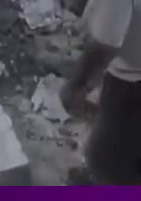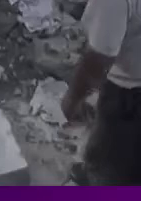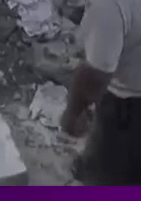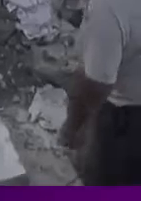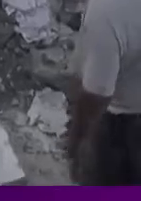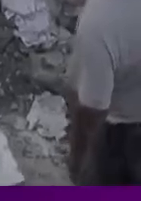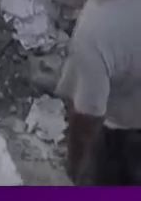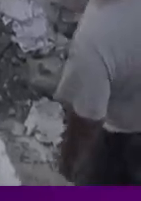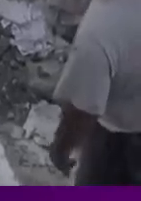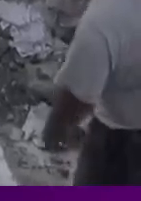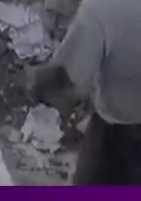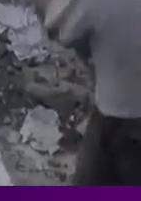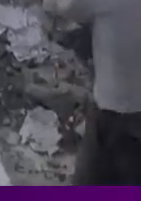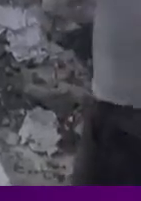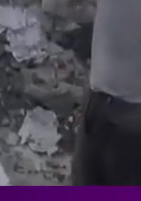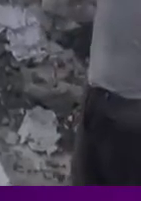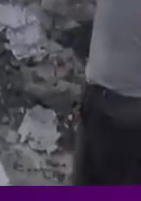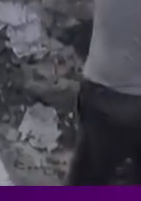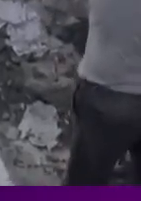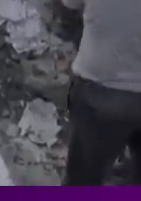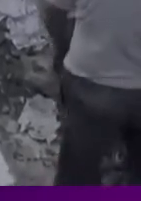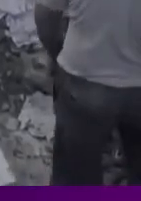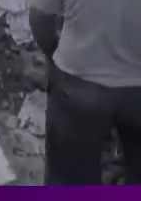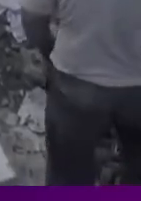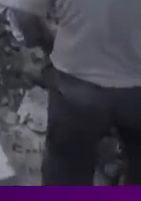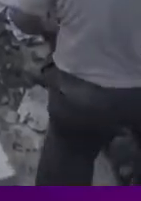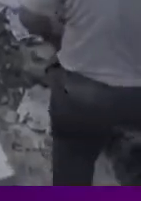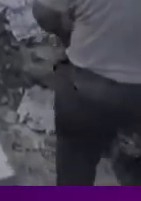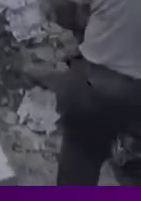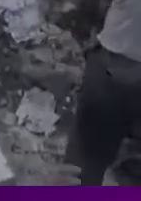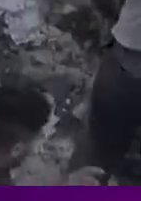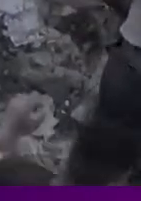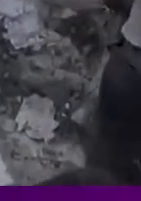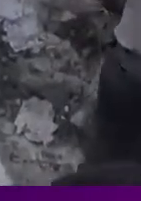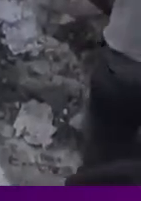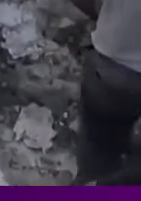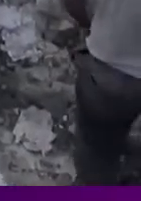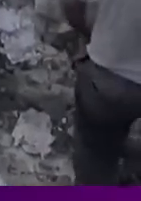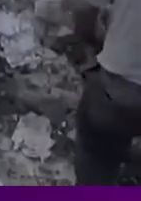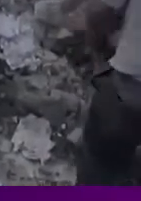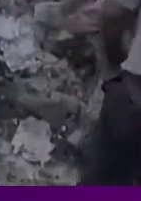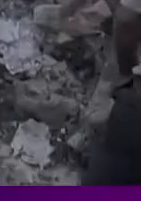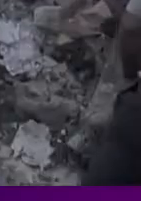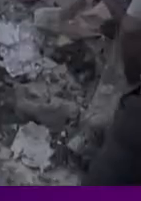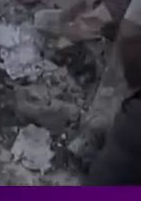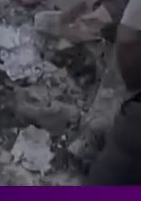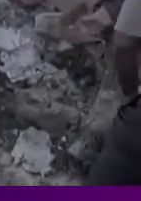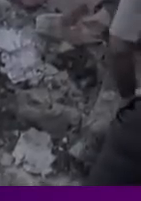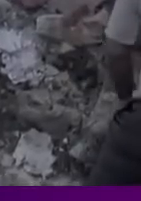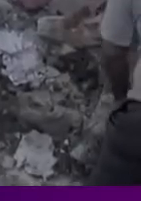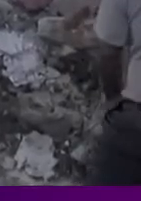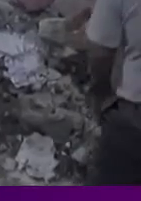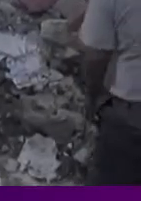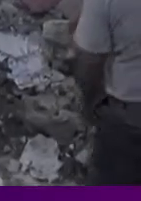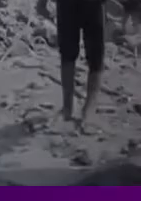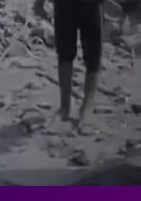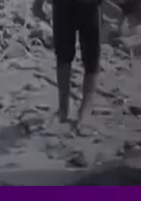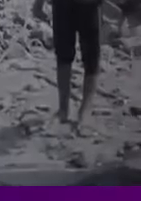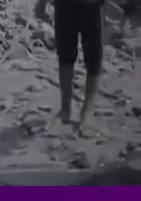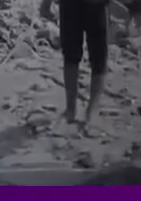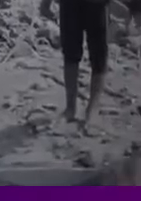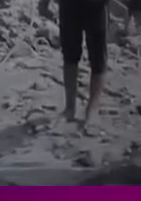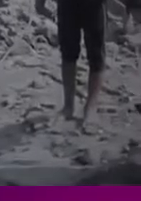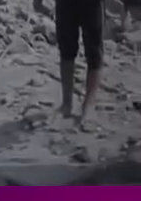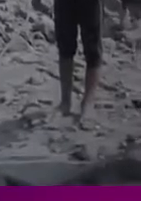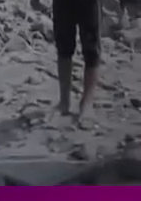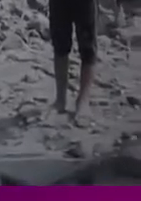கொள்ளப்பட்டவையாகும். இவ்வாறு மிருகத்தனமாக தொடரும் இந்த போர் ஒரு இனப்படுகொலைக்கு சமமானது என உலக நாடுகளும்